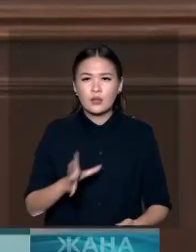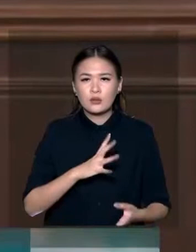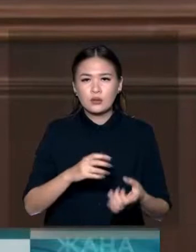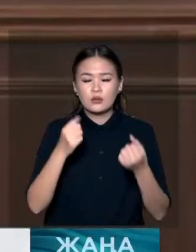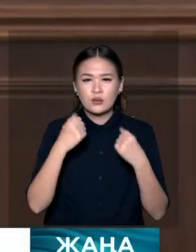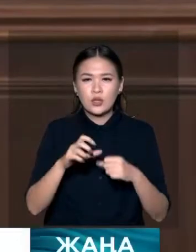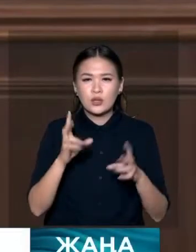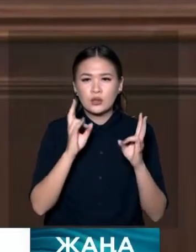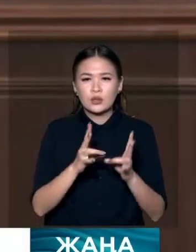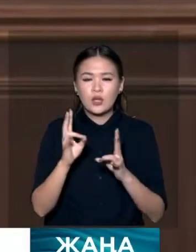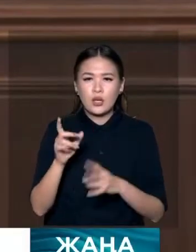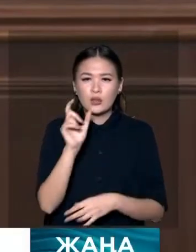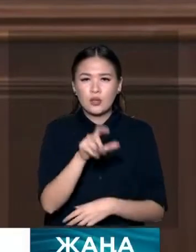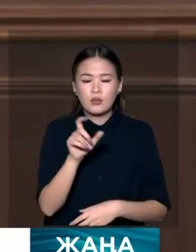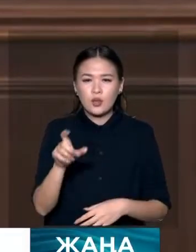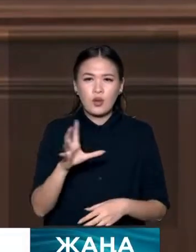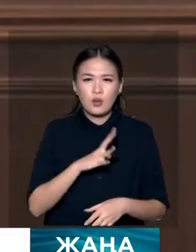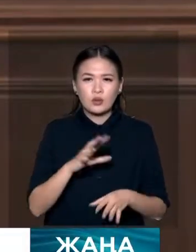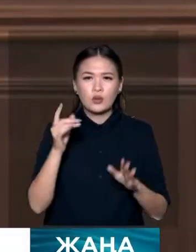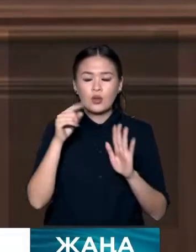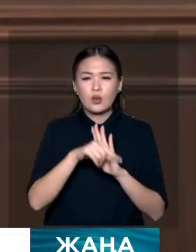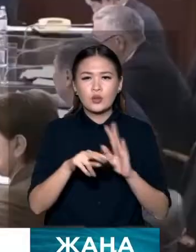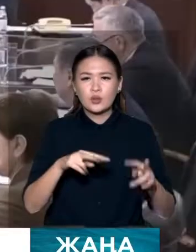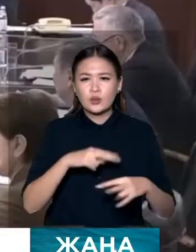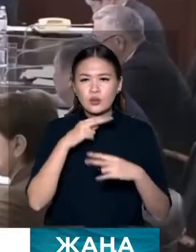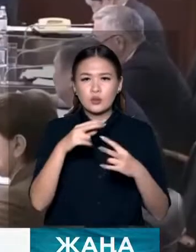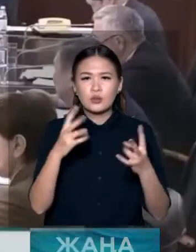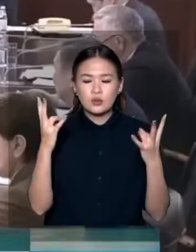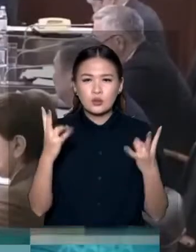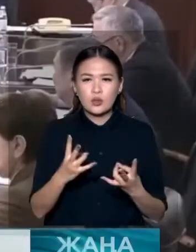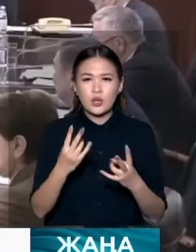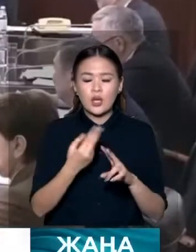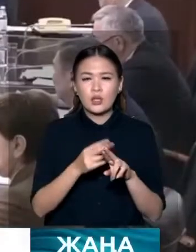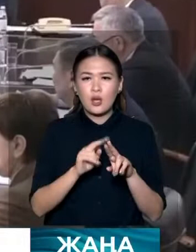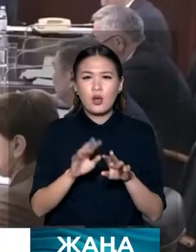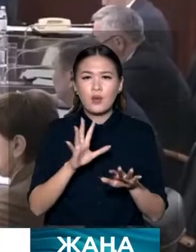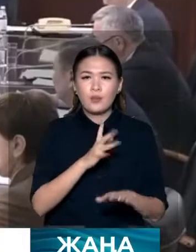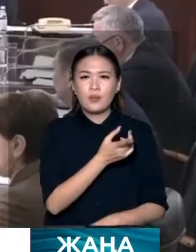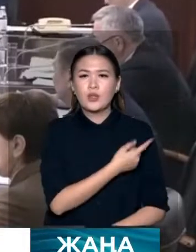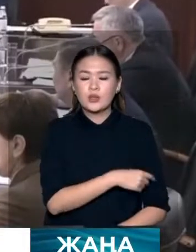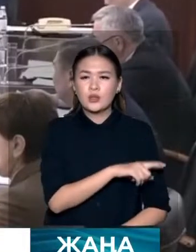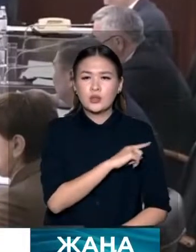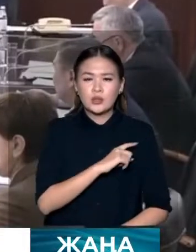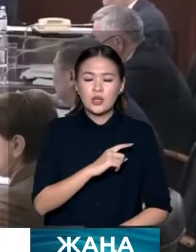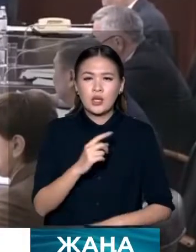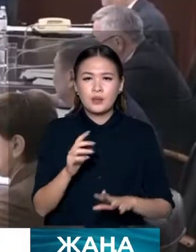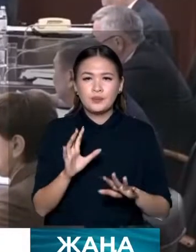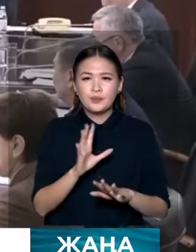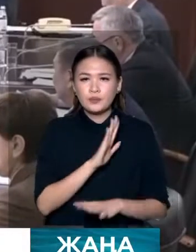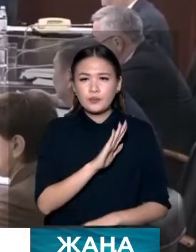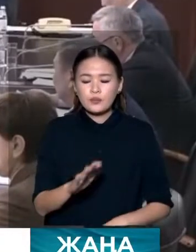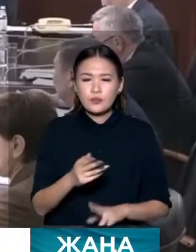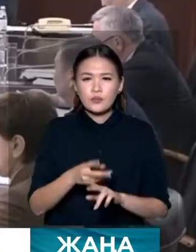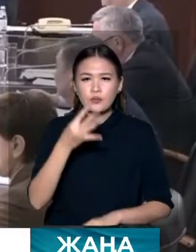Зорлық-зомбылықтан зардап шеккен адамдарды оңалту мәселесіне көңіл бөлу керек. Оларға тек медициналық қана емес,